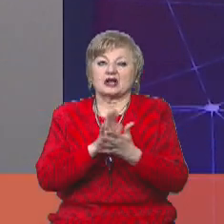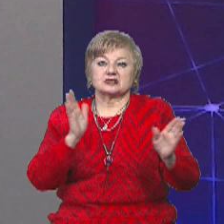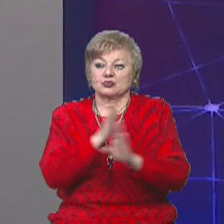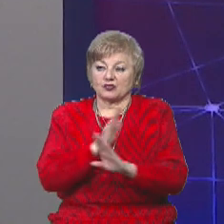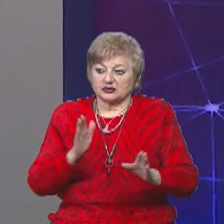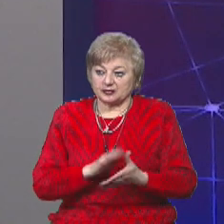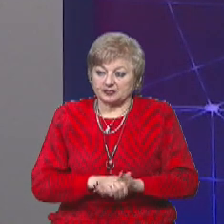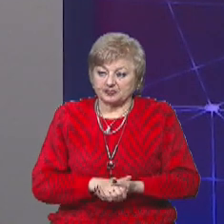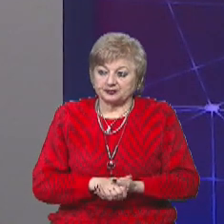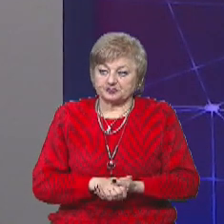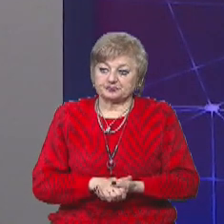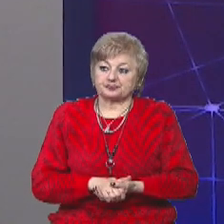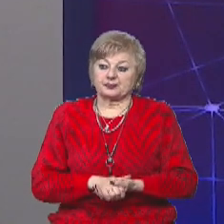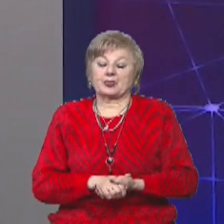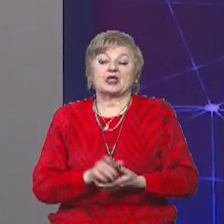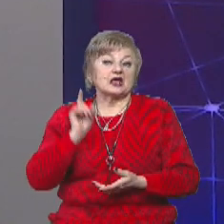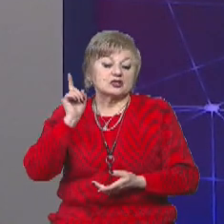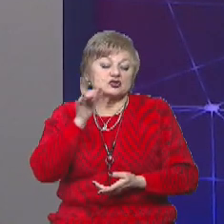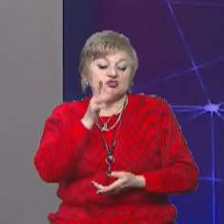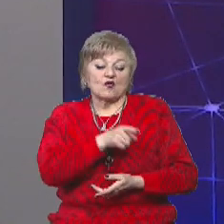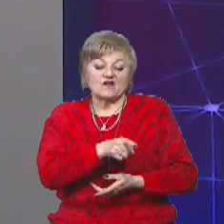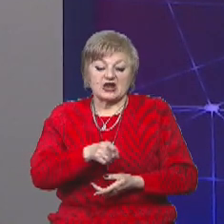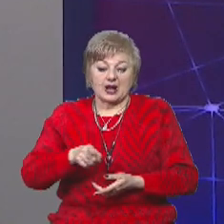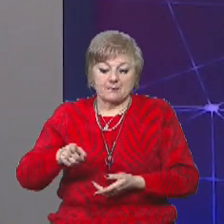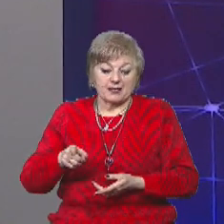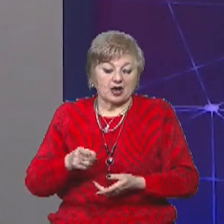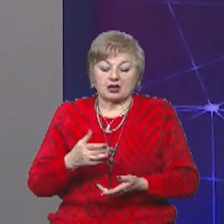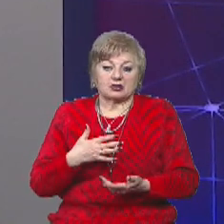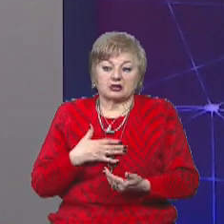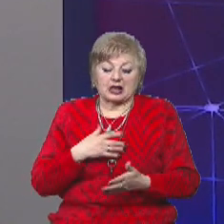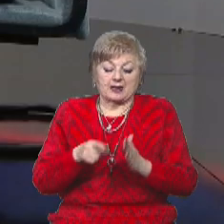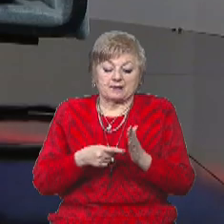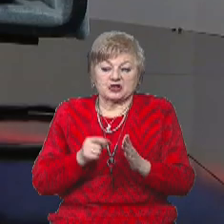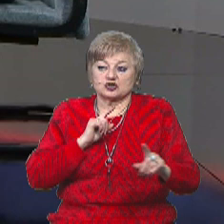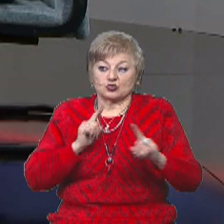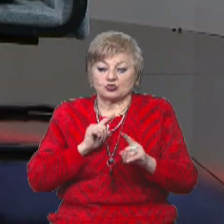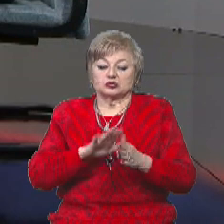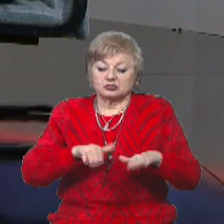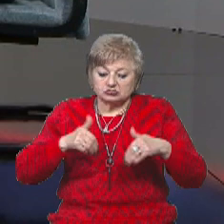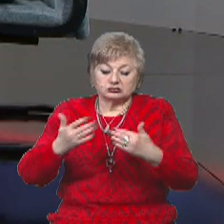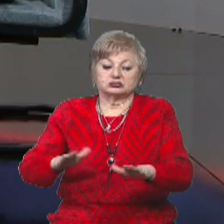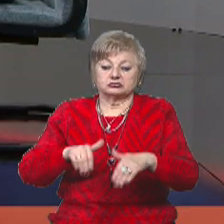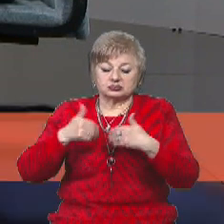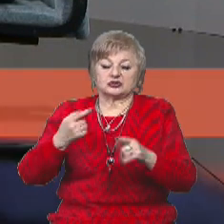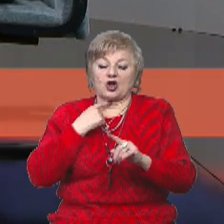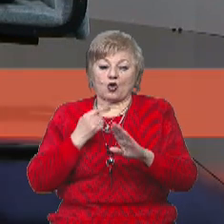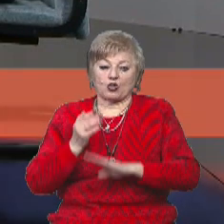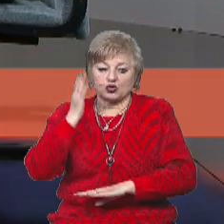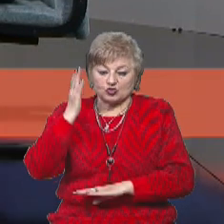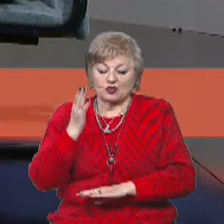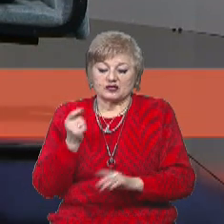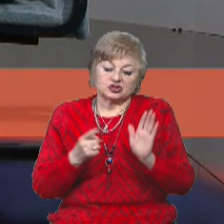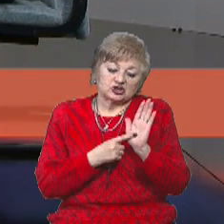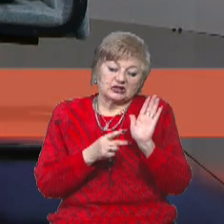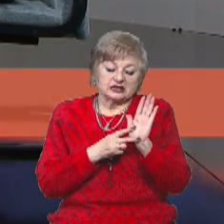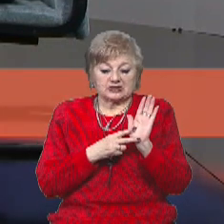повітрі». З тих пір я на міську раду виносив на голосування цей проєкт разів там